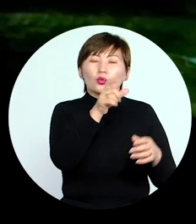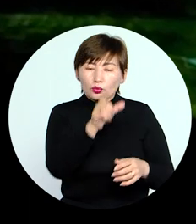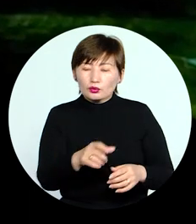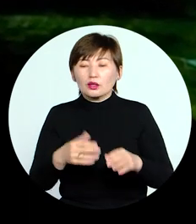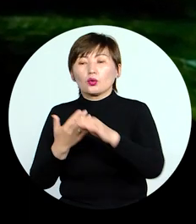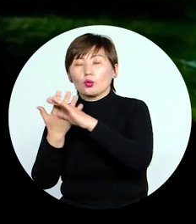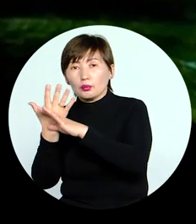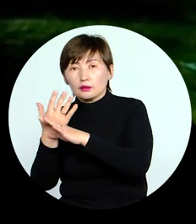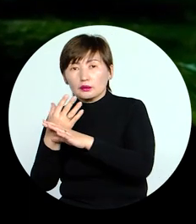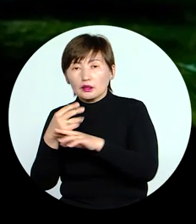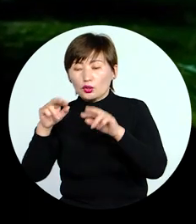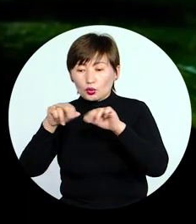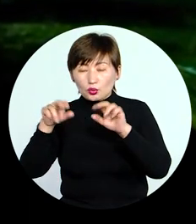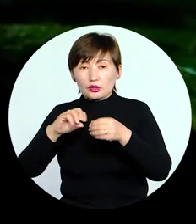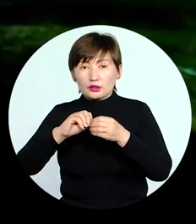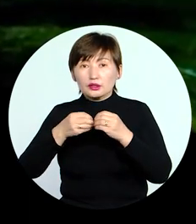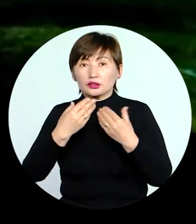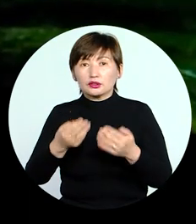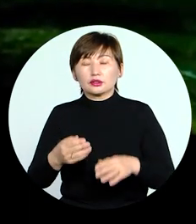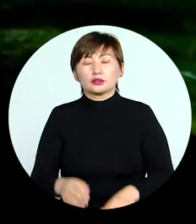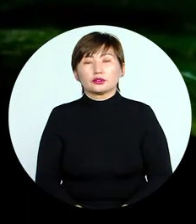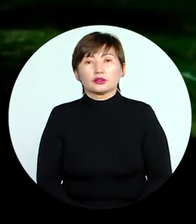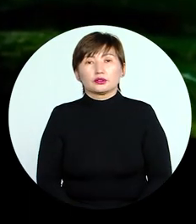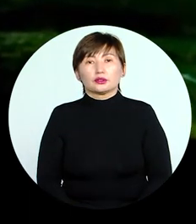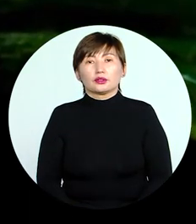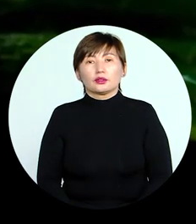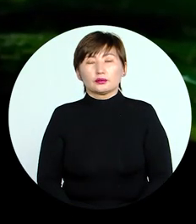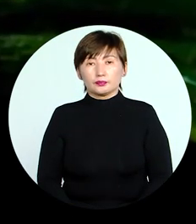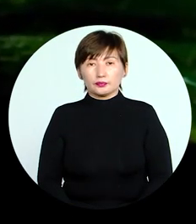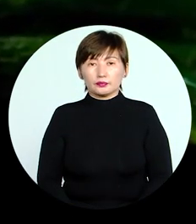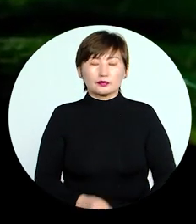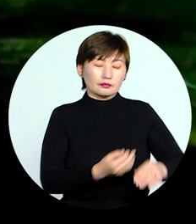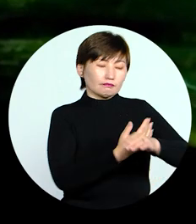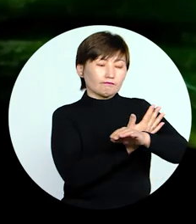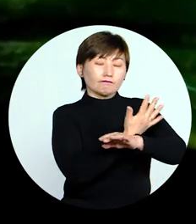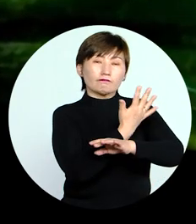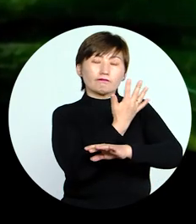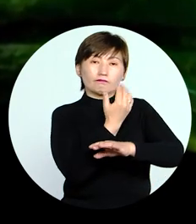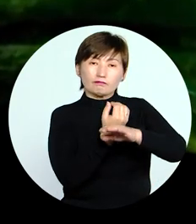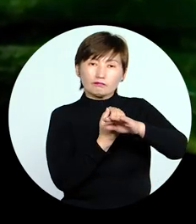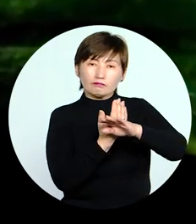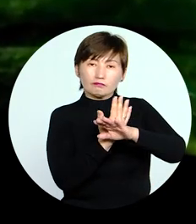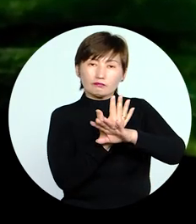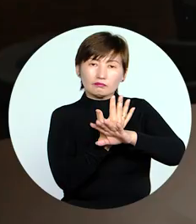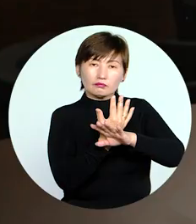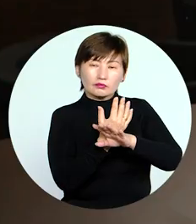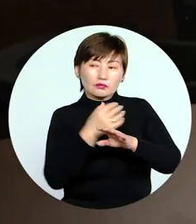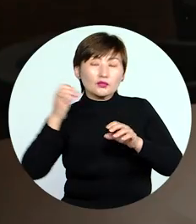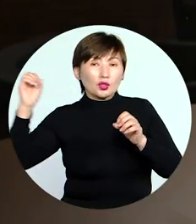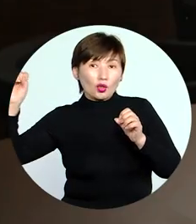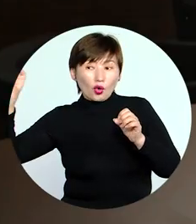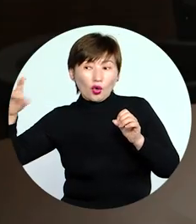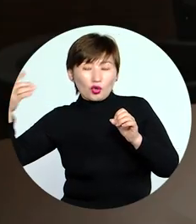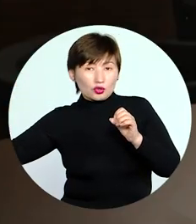одоо туршилт хийсэн байдлыг бол та бүхэнд үзүүлж байна. Тэгэд яг энэ одоо цэцэг дэлгэрэх энэ явцад бол хөгжим сонсгож яхад энэ